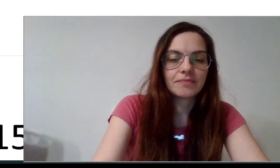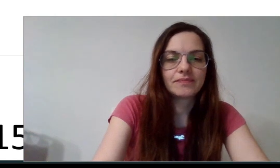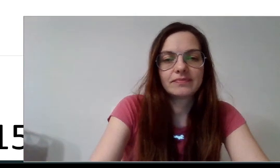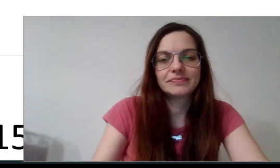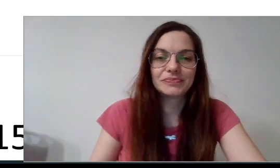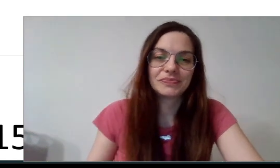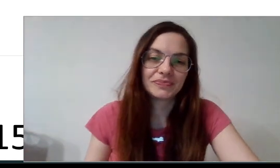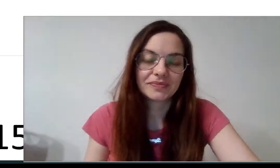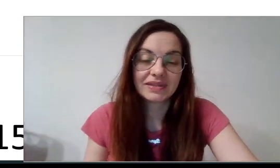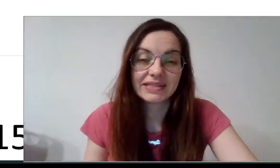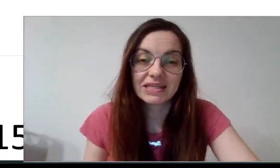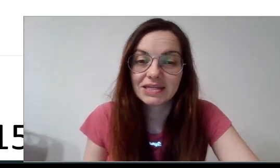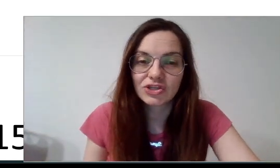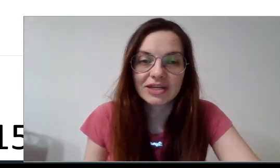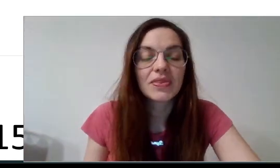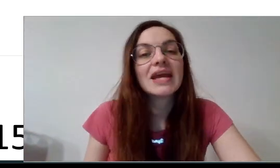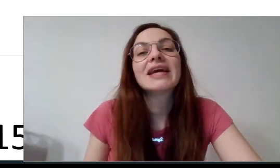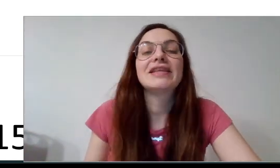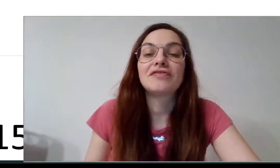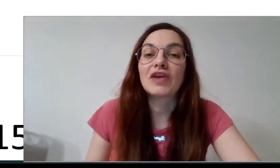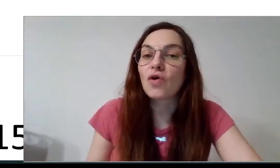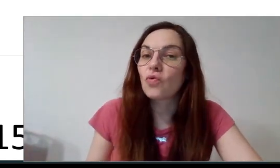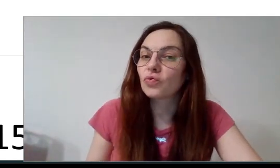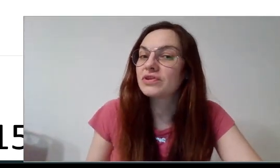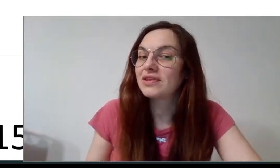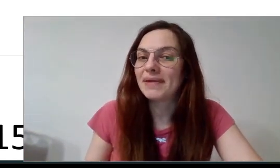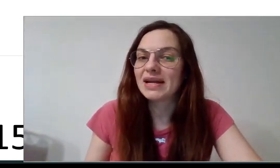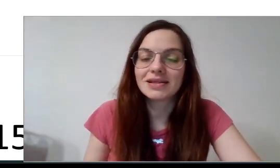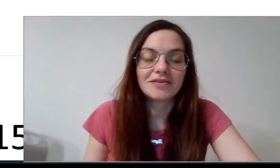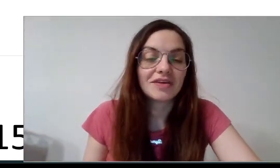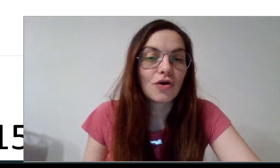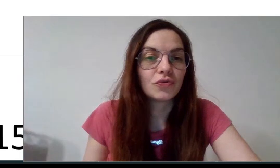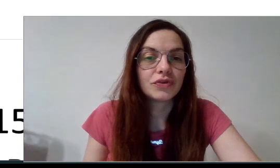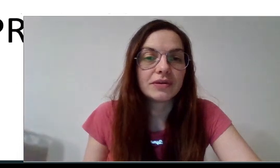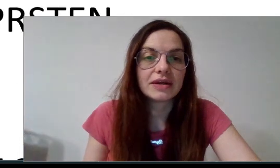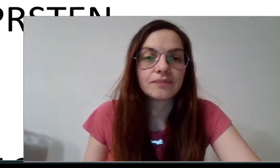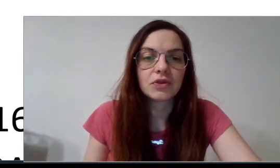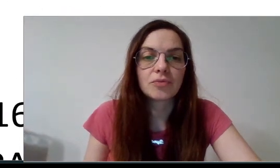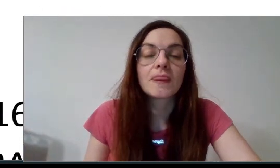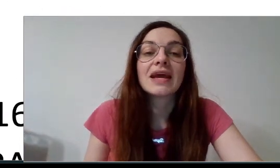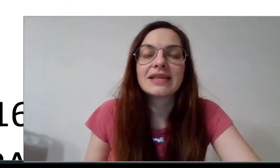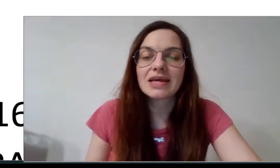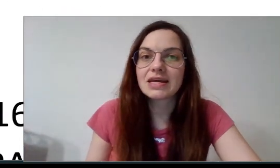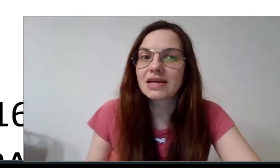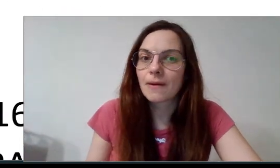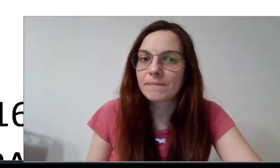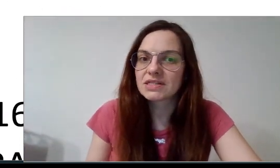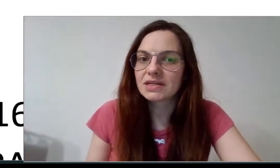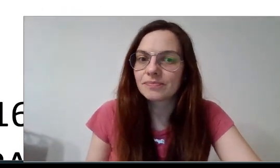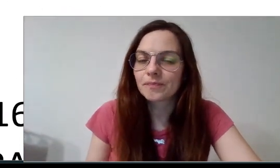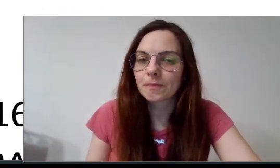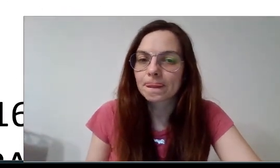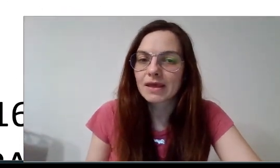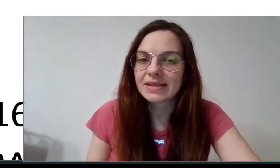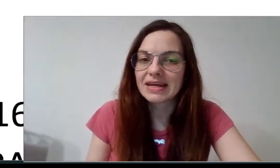žena. Žena ili žena. Die Frau und der Mann, die Frau und der Mann. Dobro. Der Ring,